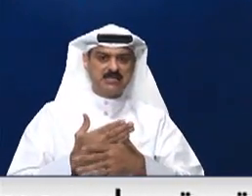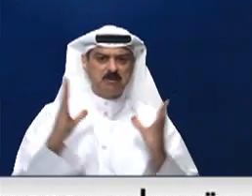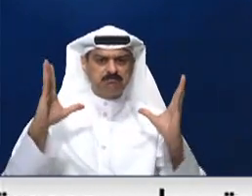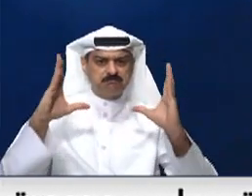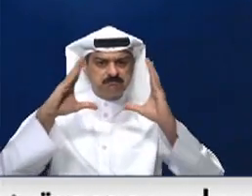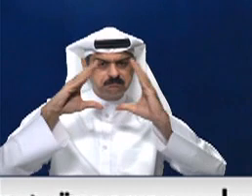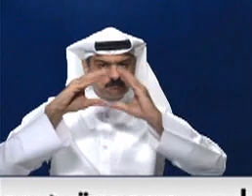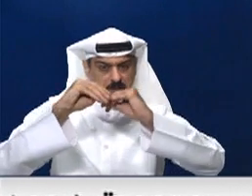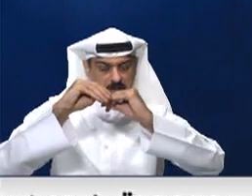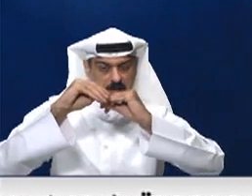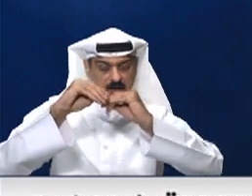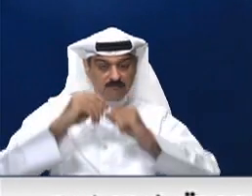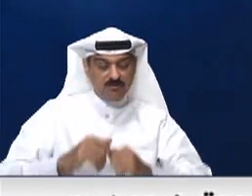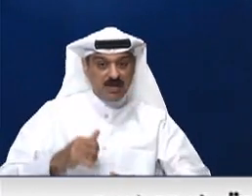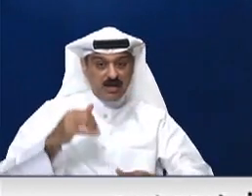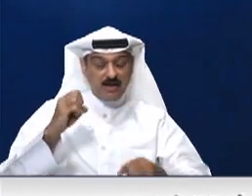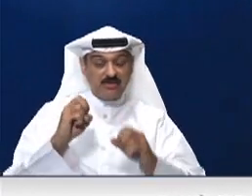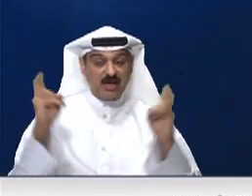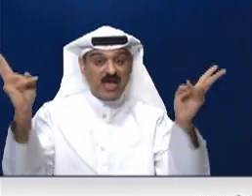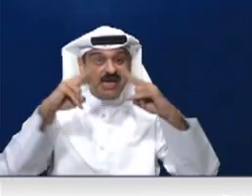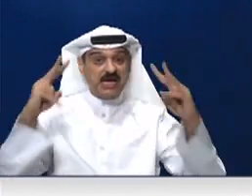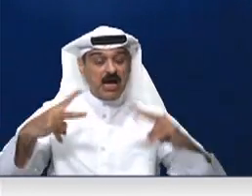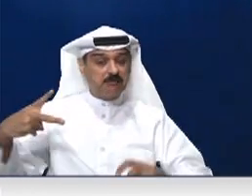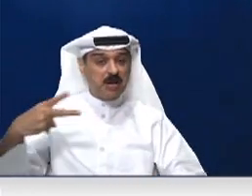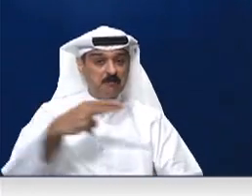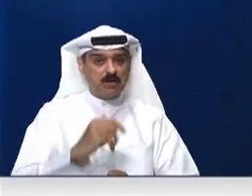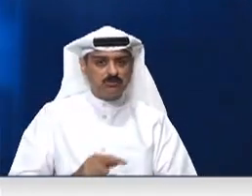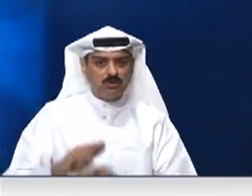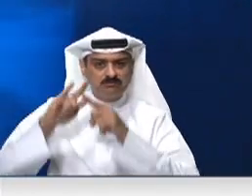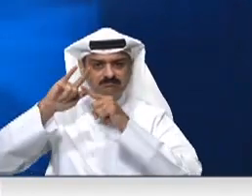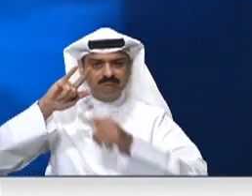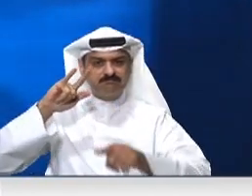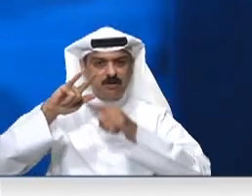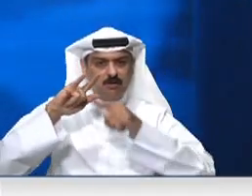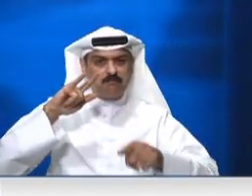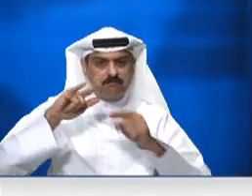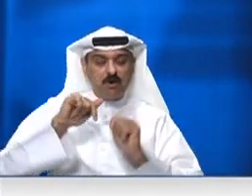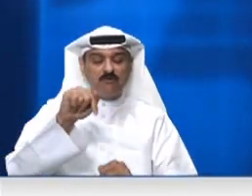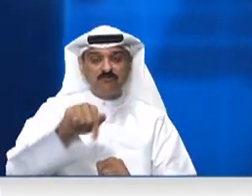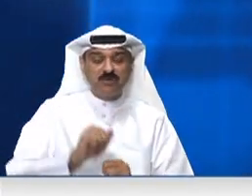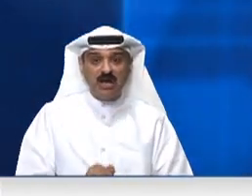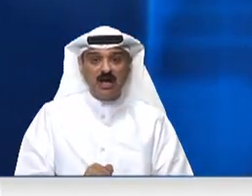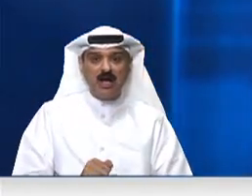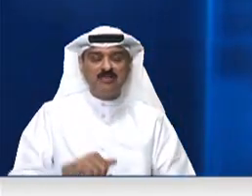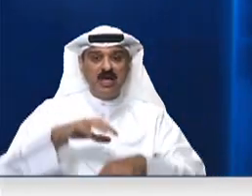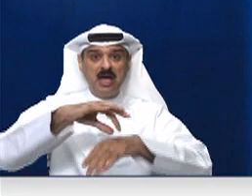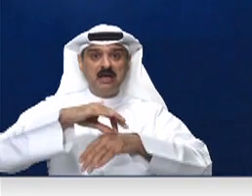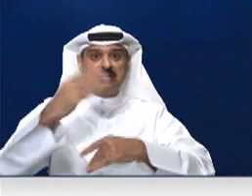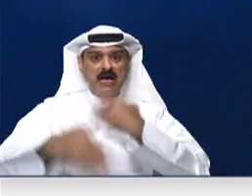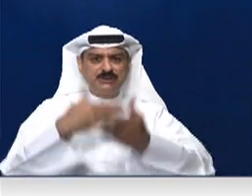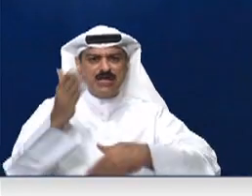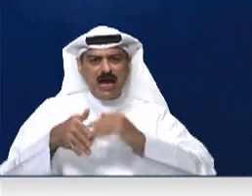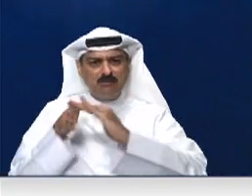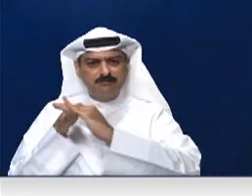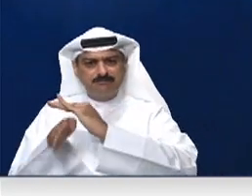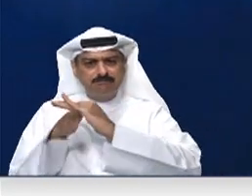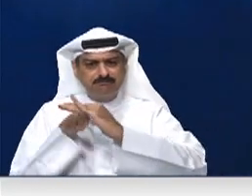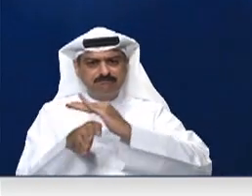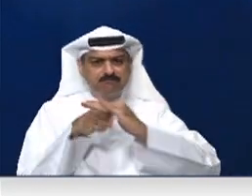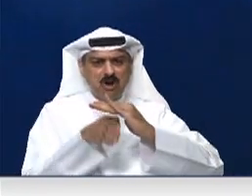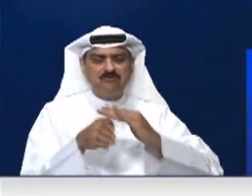يبدو أهالي قطاع غزة كالباحثة عن النجاة في بحر لجي متلاطم الأمواج أمام استمرار